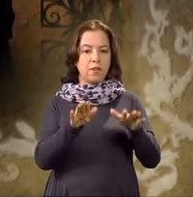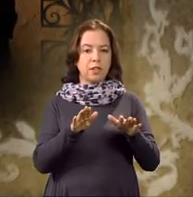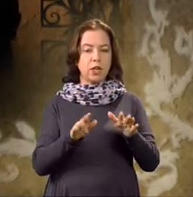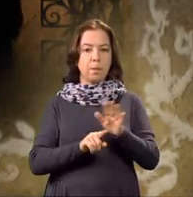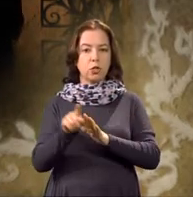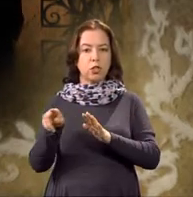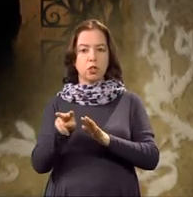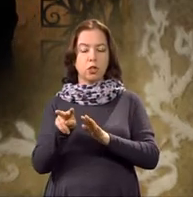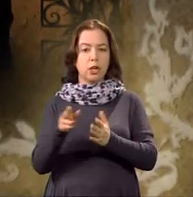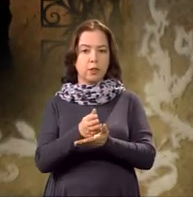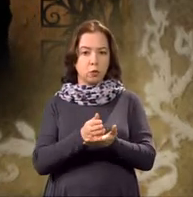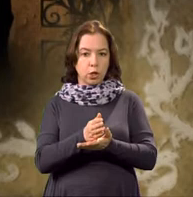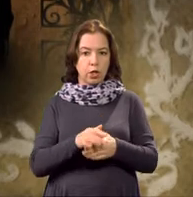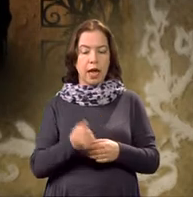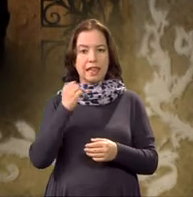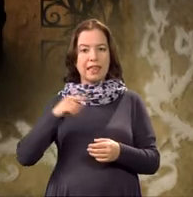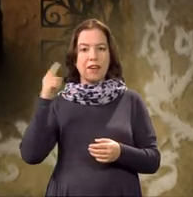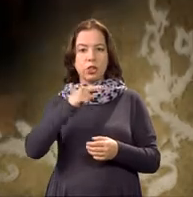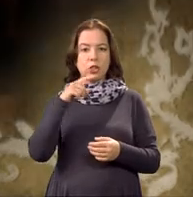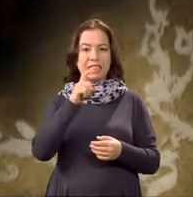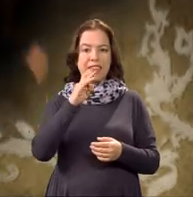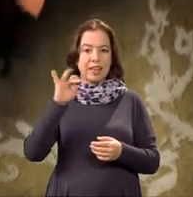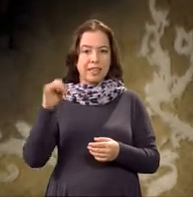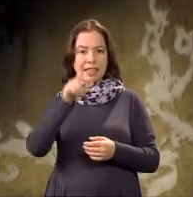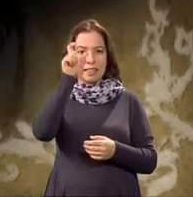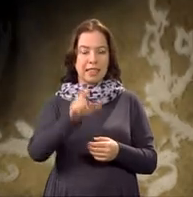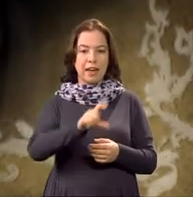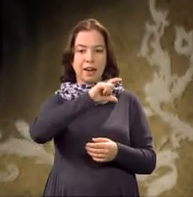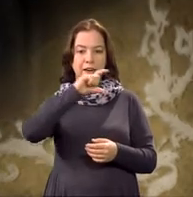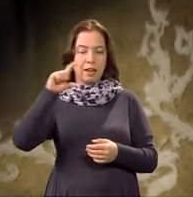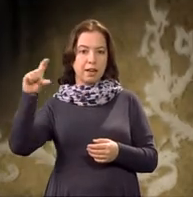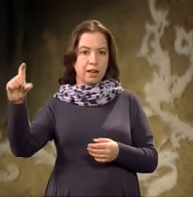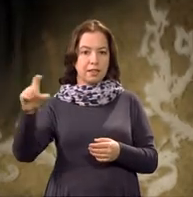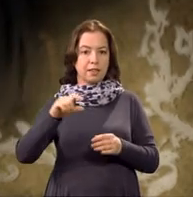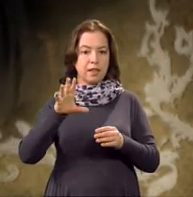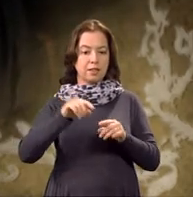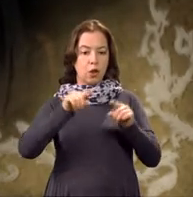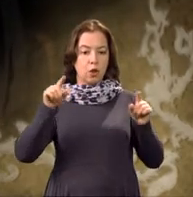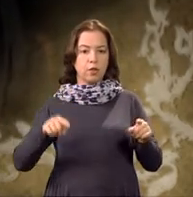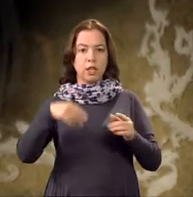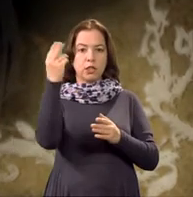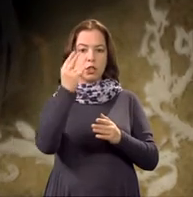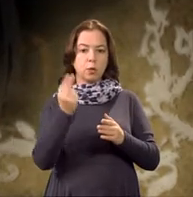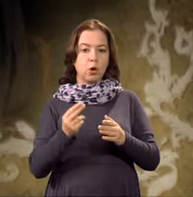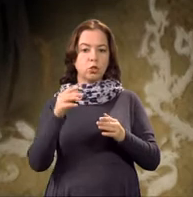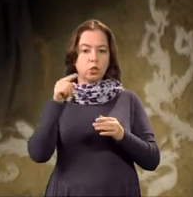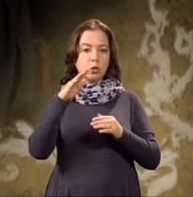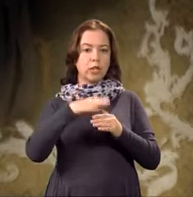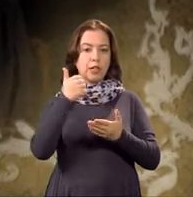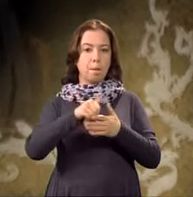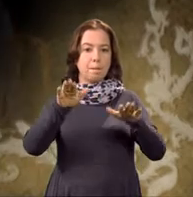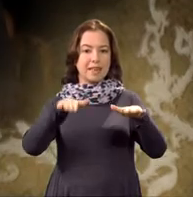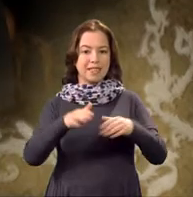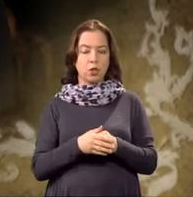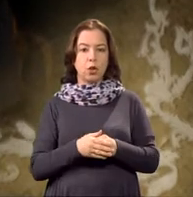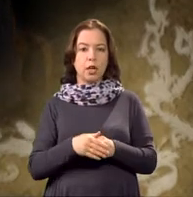літургії. Давньоруський звіринецький хрест Голгофа зображений цими престолом. Простий чотириконечний хрест стоїть